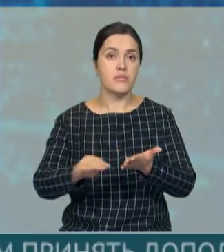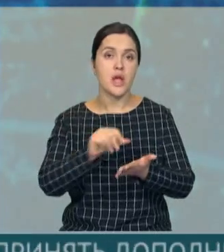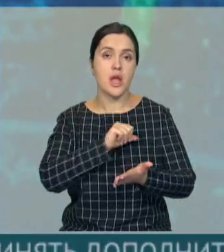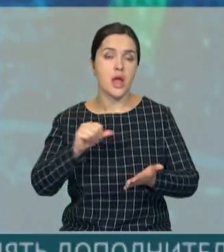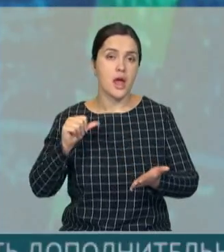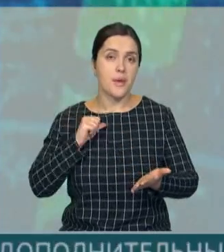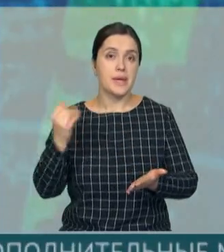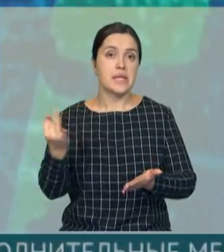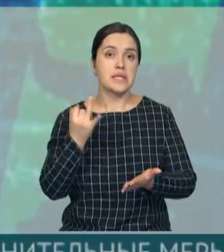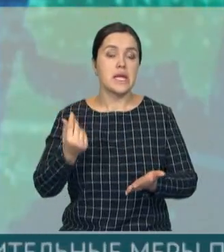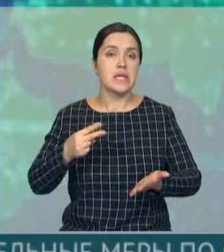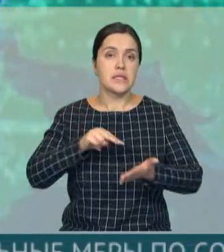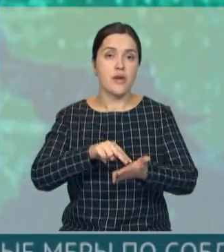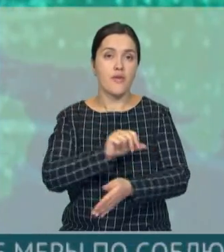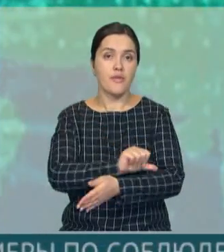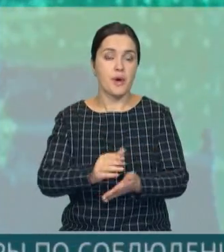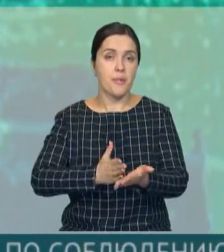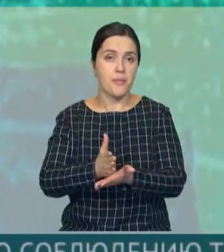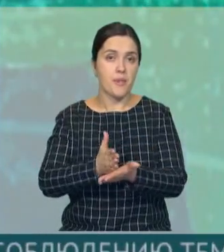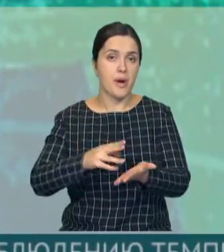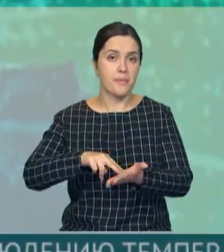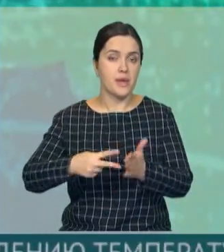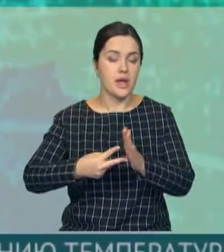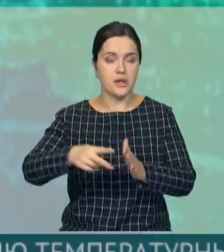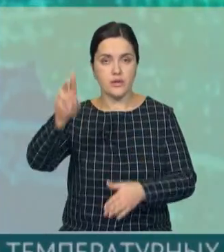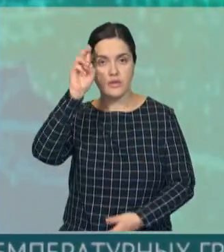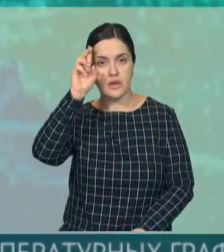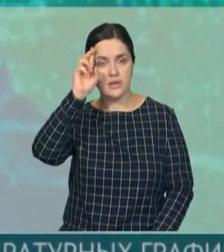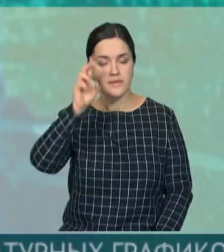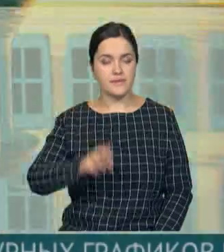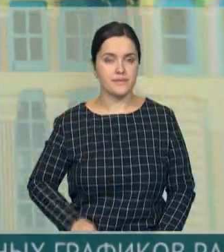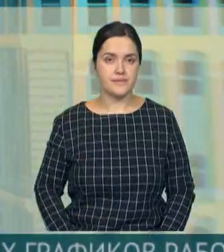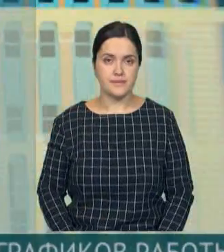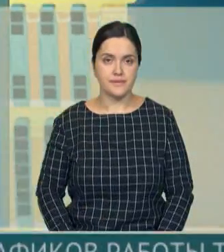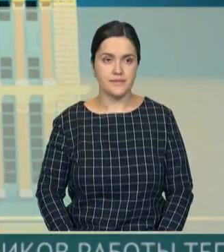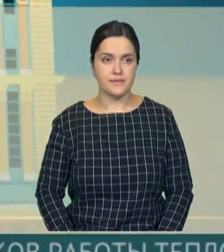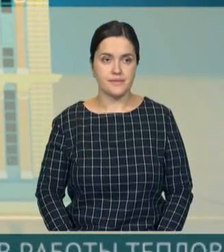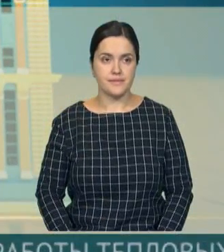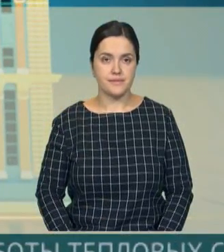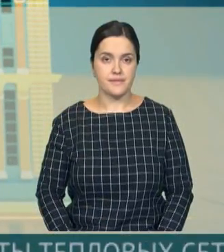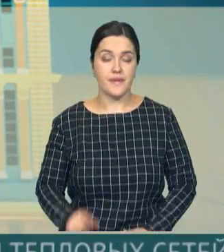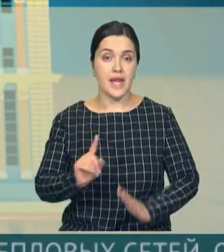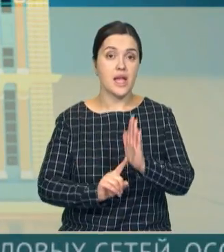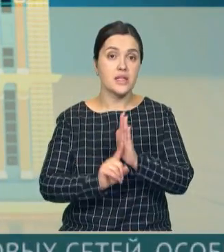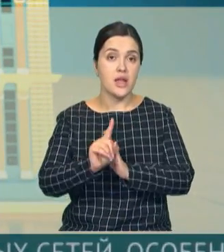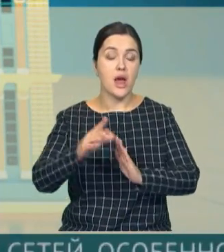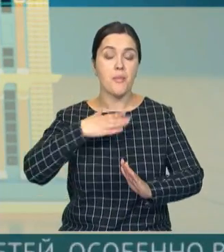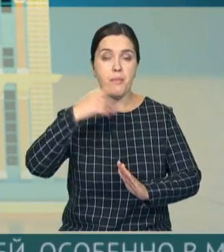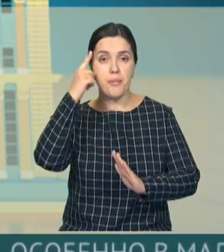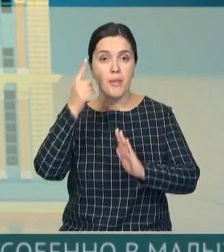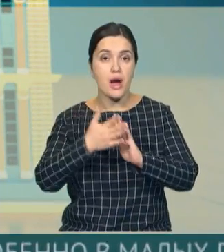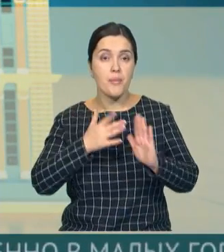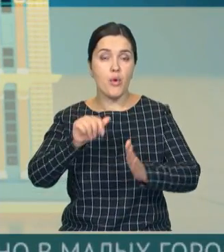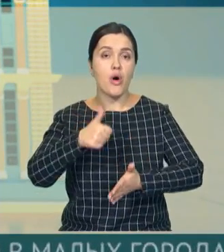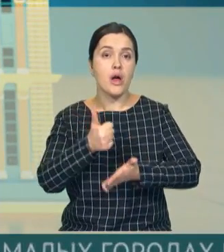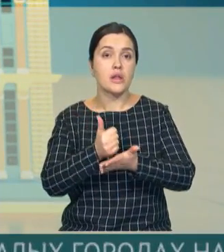яркие моменты становления внешнеполитической стратегии государства. С самого начала мы ясно осознавали, что главные